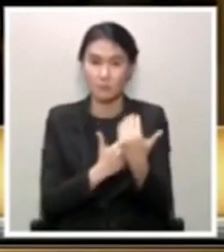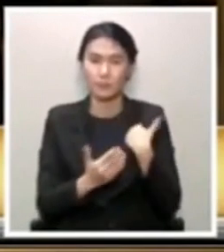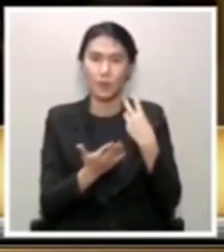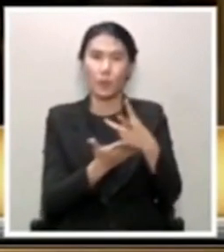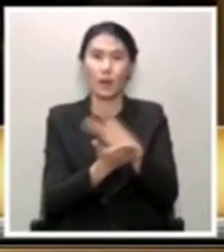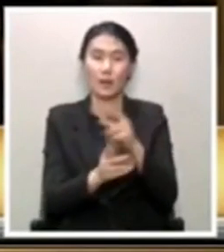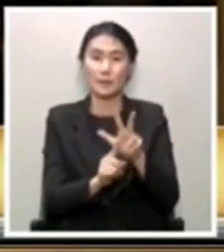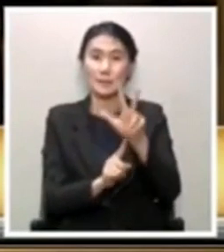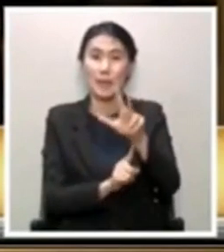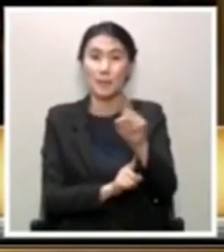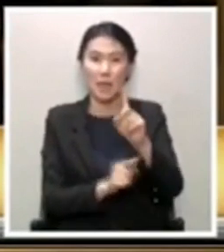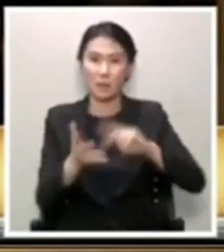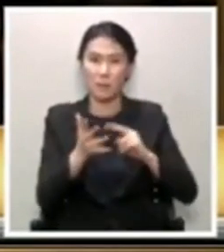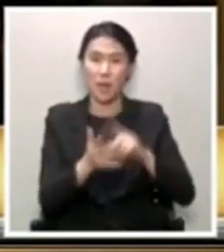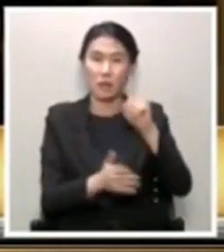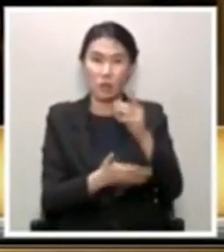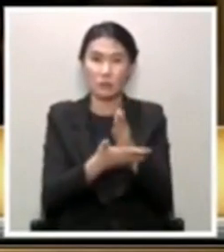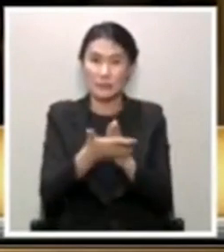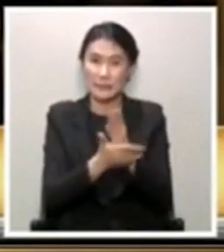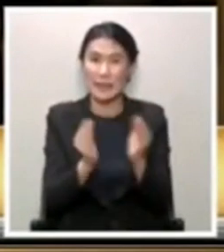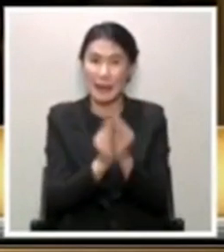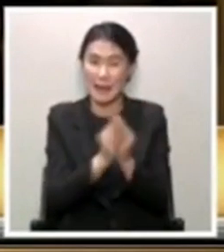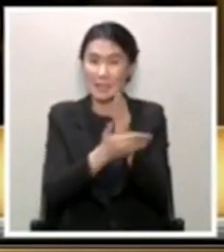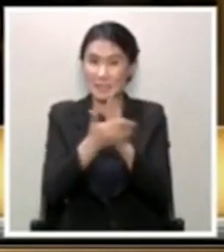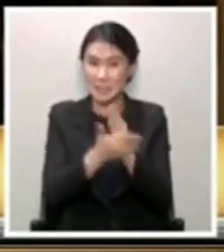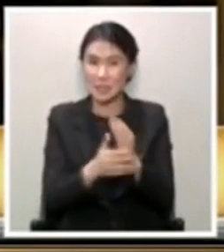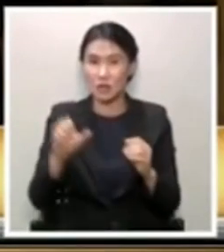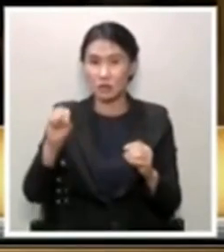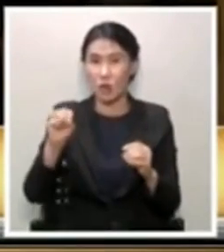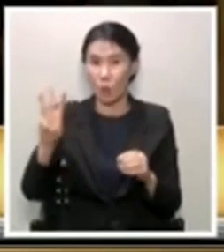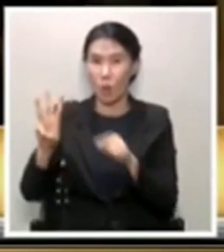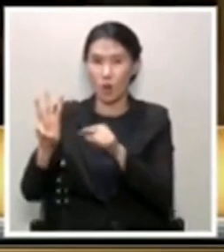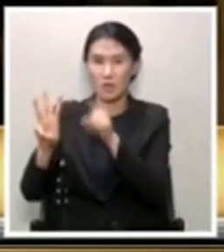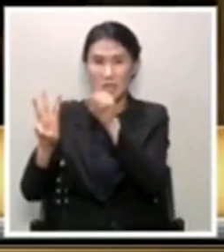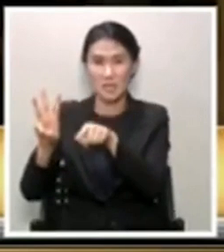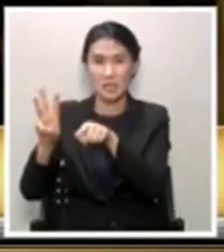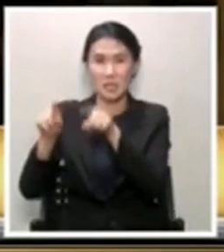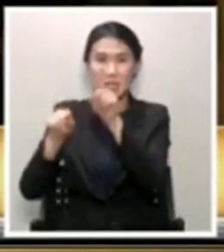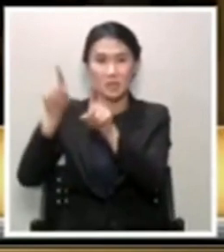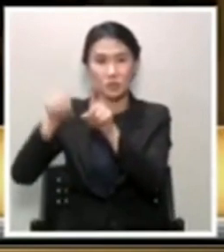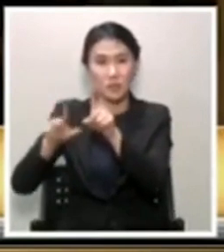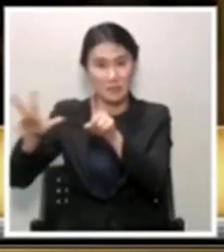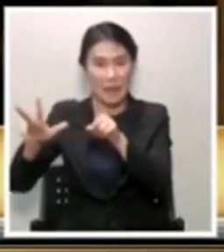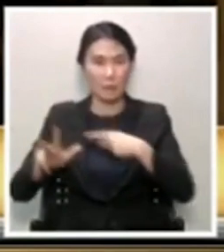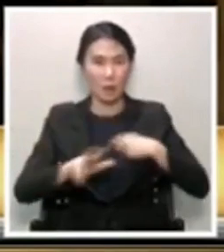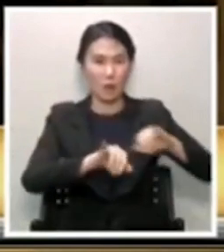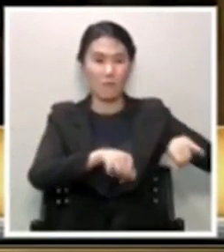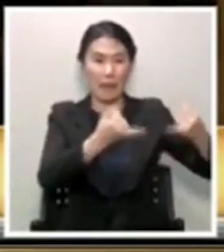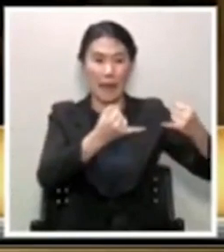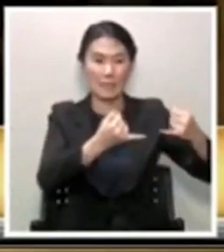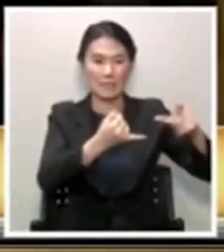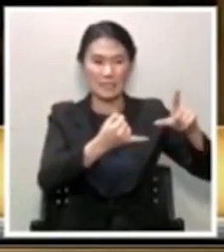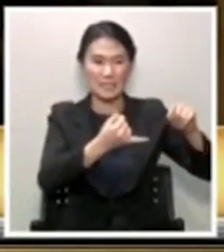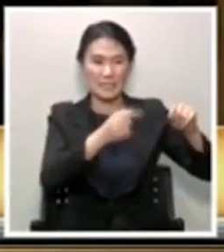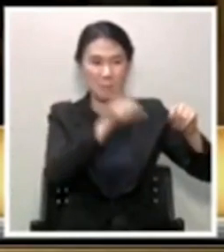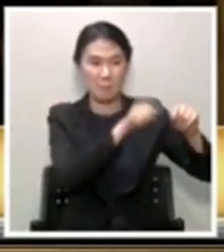3ท่านต้องได้กึ่ง1ของรัฐสภาบวกกับสว.อีก1ใน3บวกกับฝ่ายค้านอีก 20%นะครับห